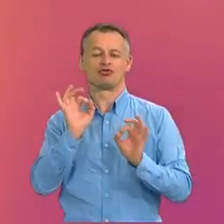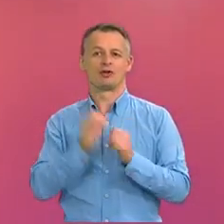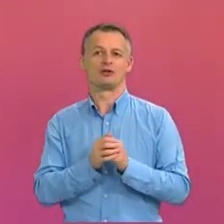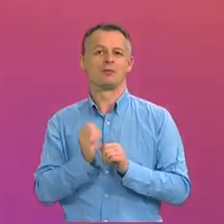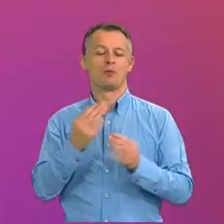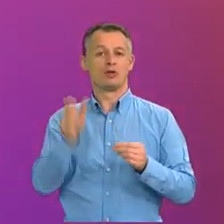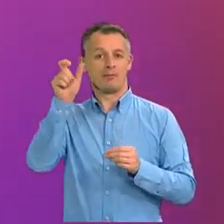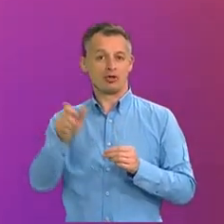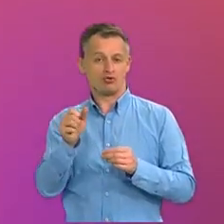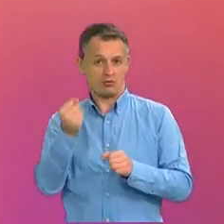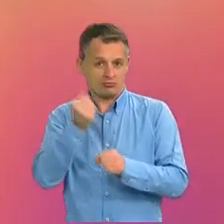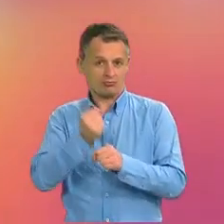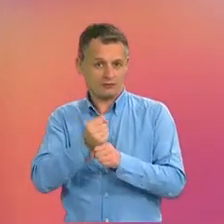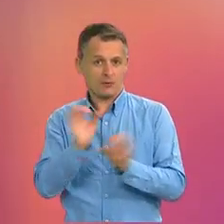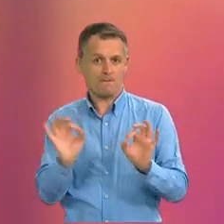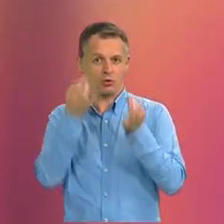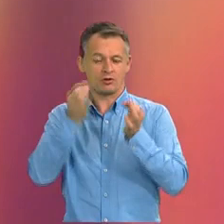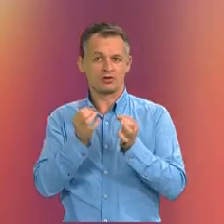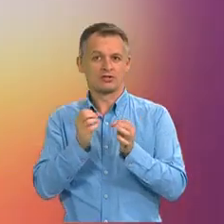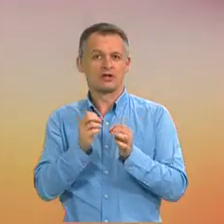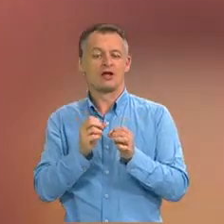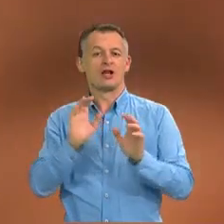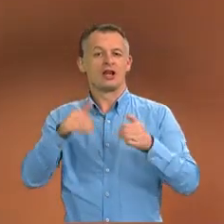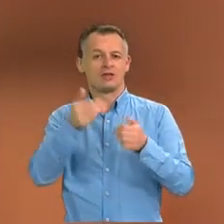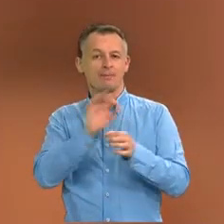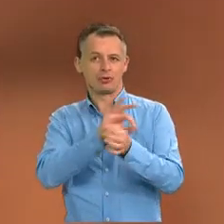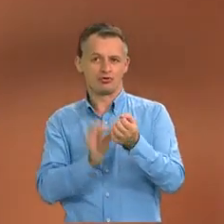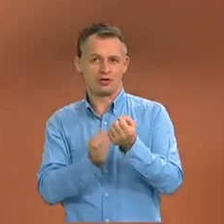mai mulți designeri s-au ocupat de bijuteriile purtate de vedetă.